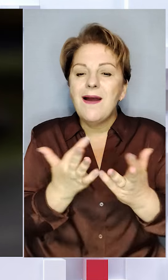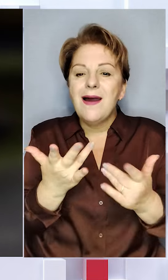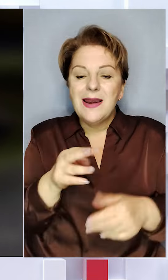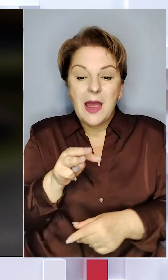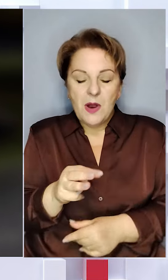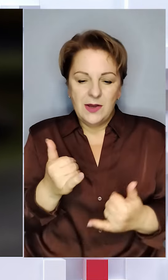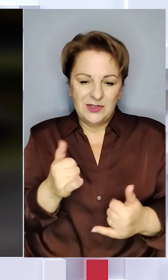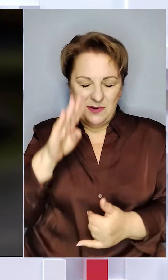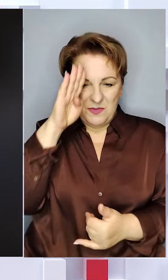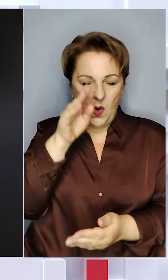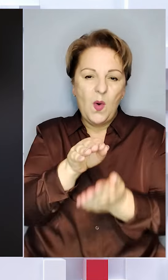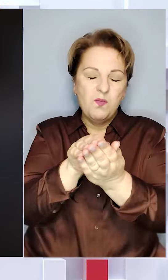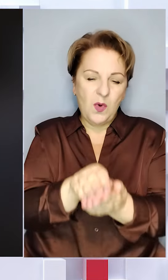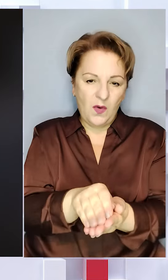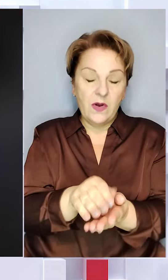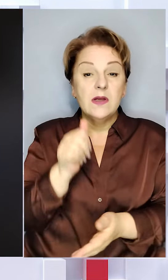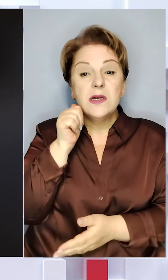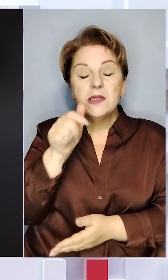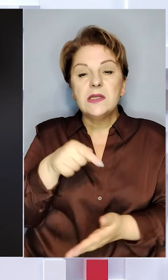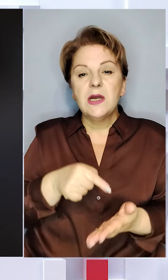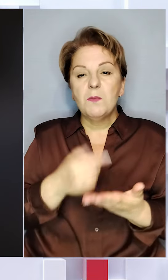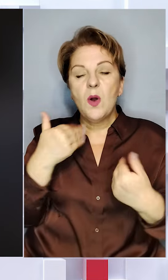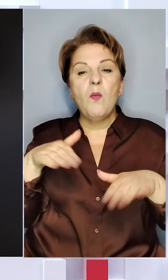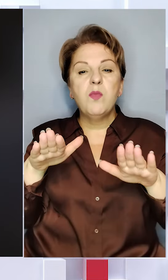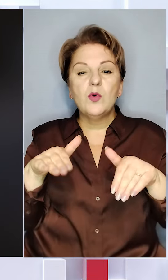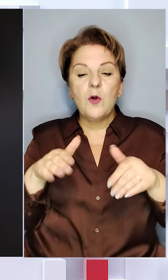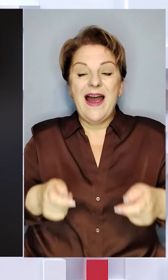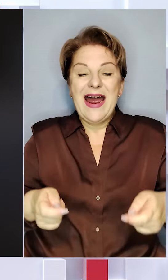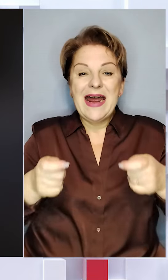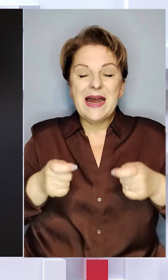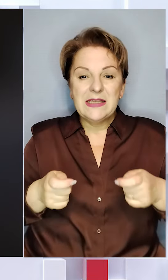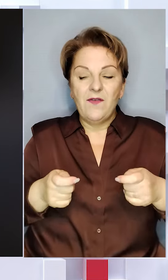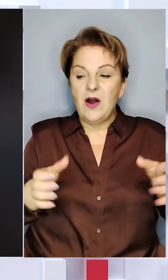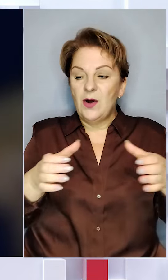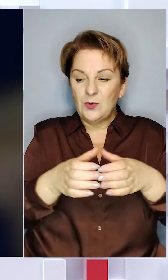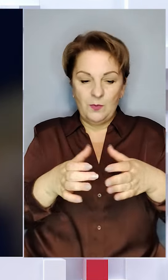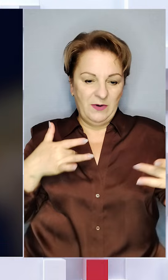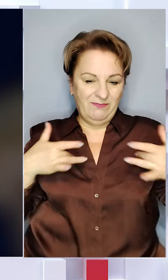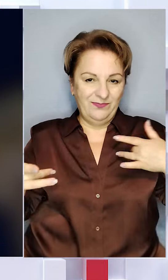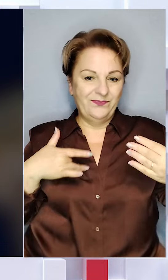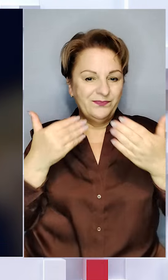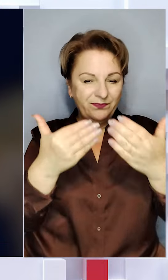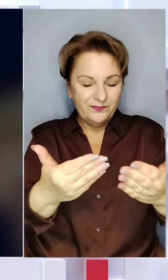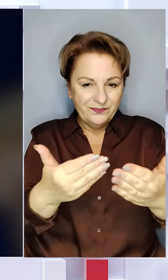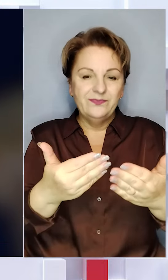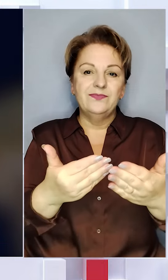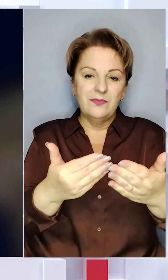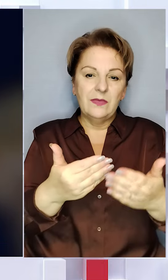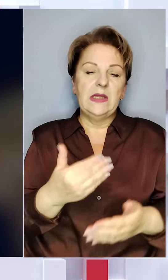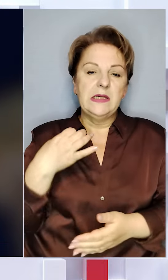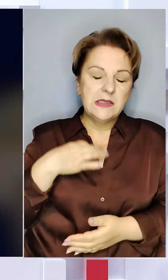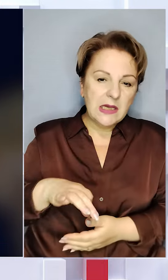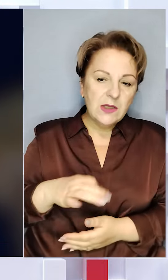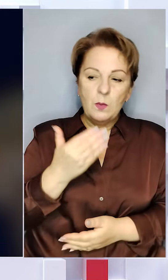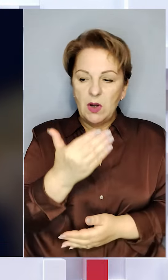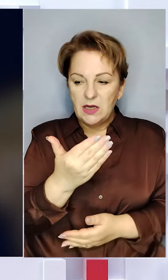буквально кілька метрів. Сьогодні хлопчика поховали. Завтра місто прощатиметься із завідувачкою трупи Миколаївського драмтеатру Іриною Пономаренко